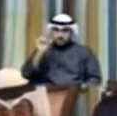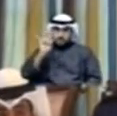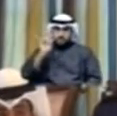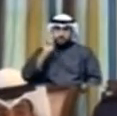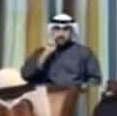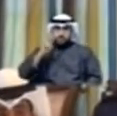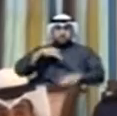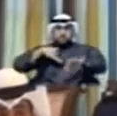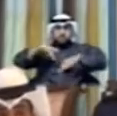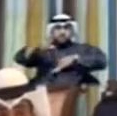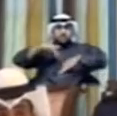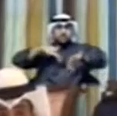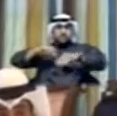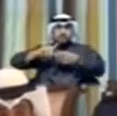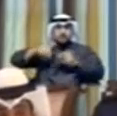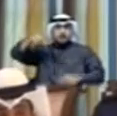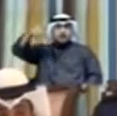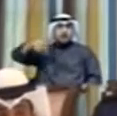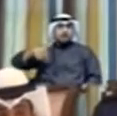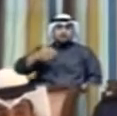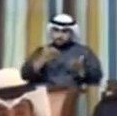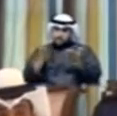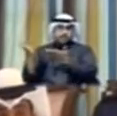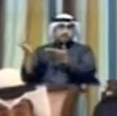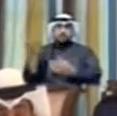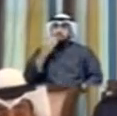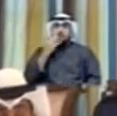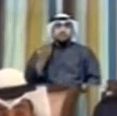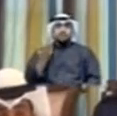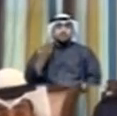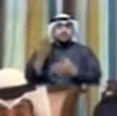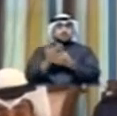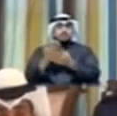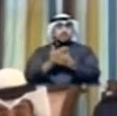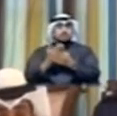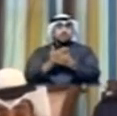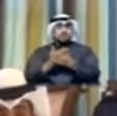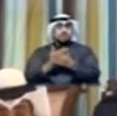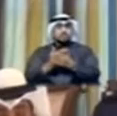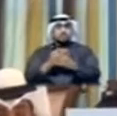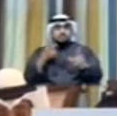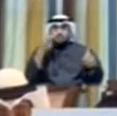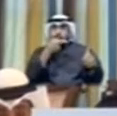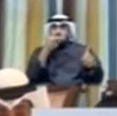الكورنيش. يمكن تصير في جهه اخرى، لكن